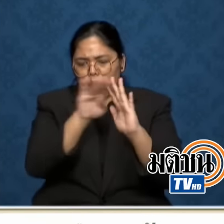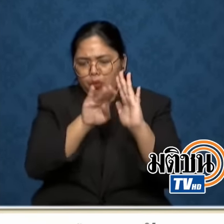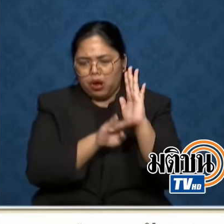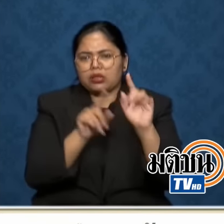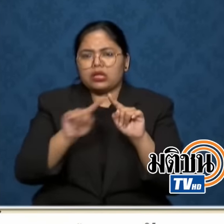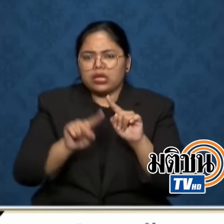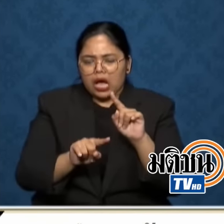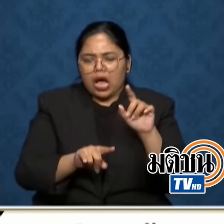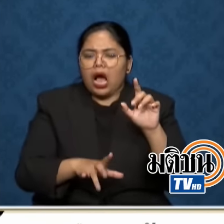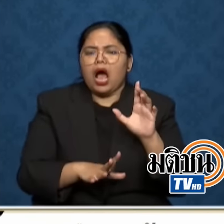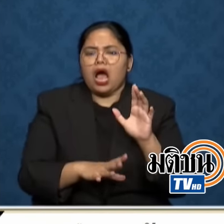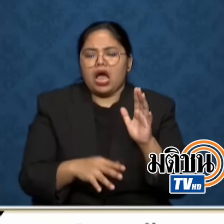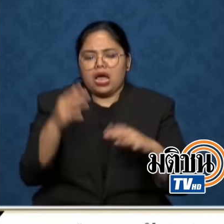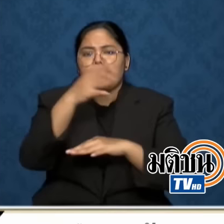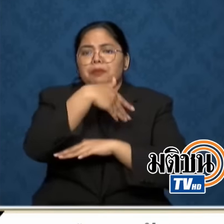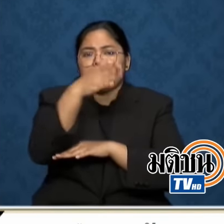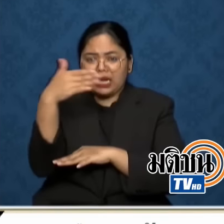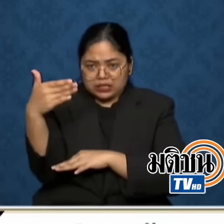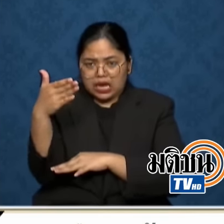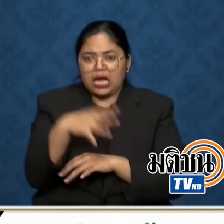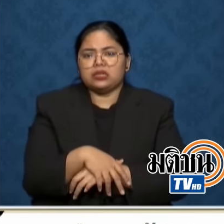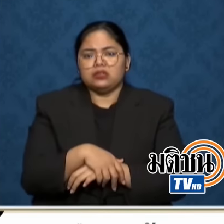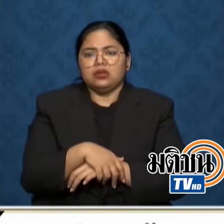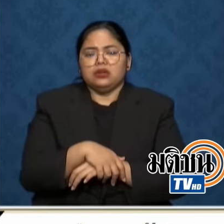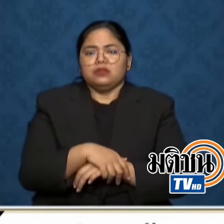นานาชาติครับก็คือไป Pitch and Support